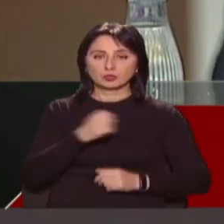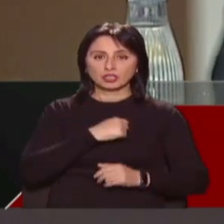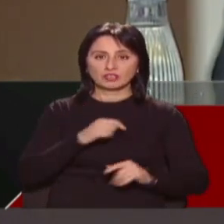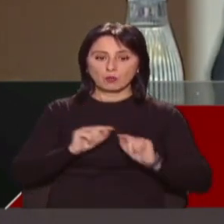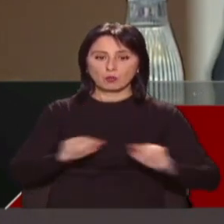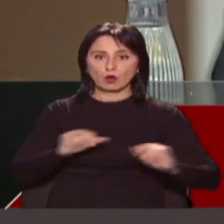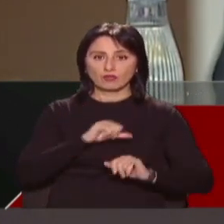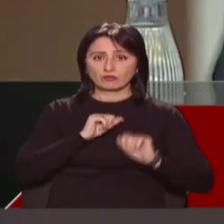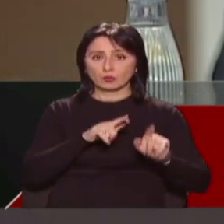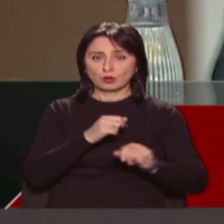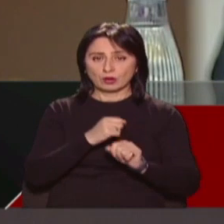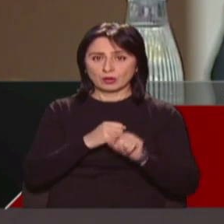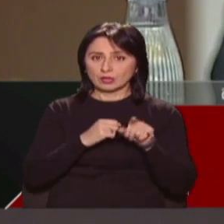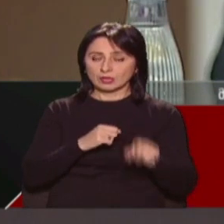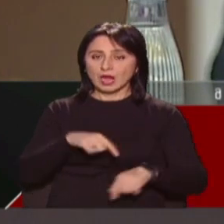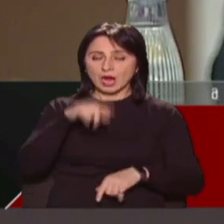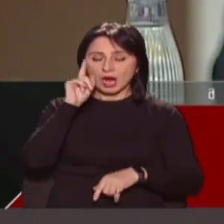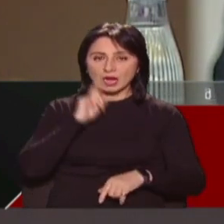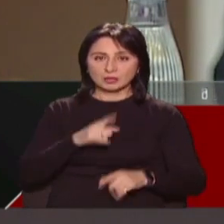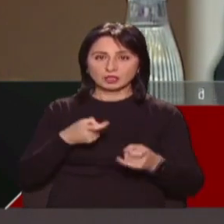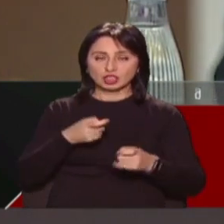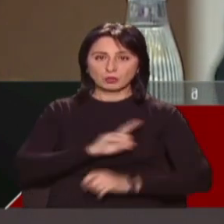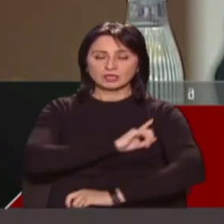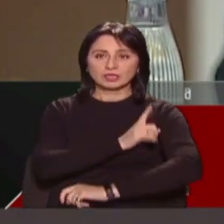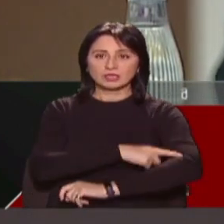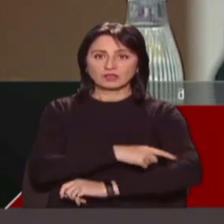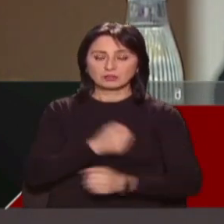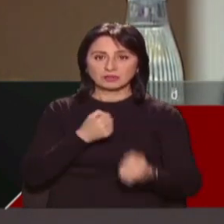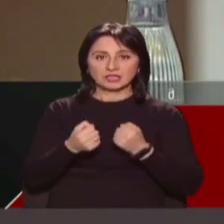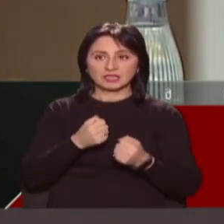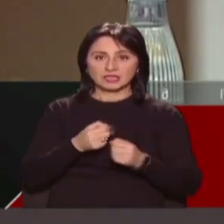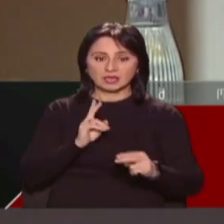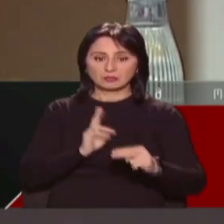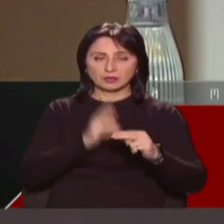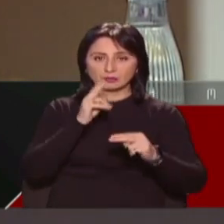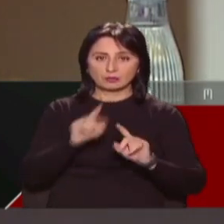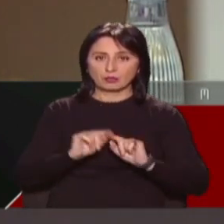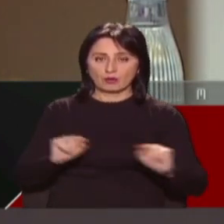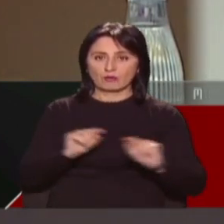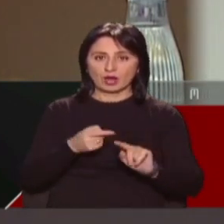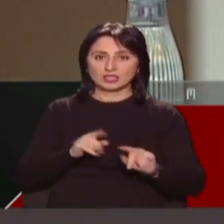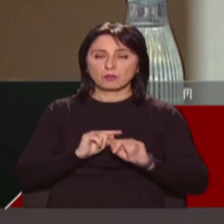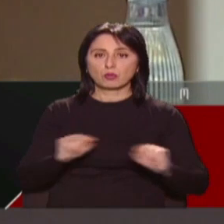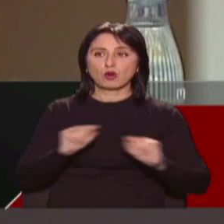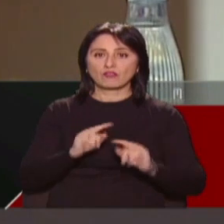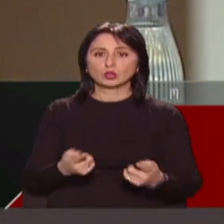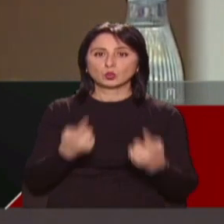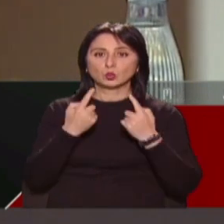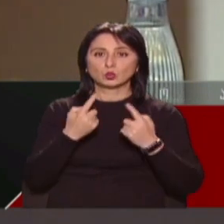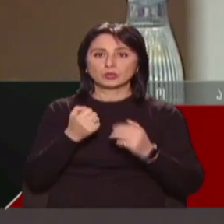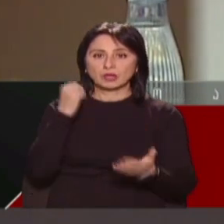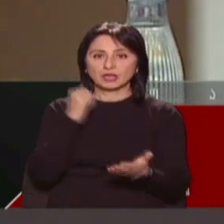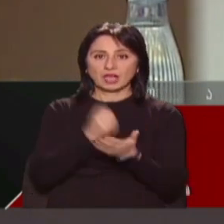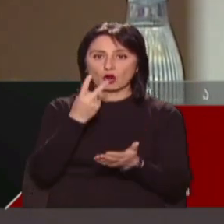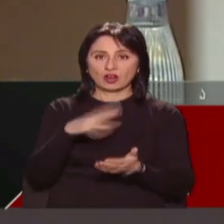samkhedro provokatsia ganakhortsiela. Azerbaijanis sheregebulma dzalebma mtkitsed Acoetese es provocația. Es provocația uzar mazari